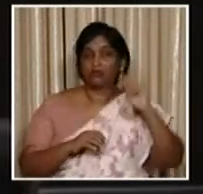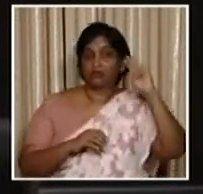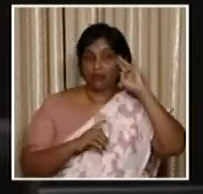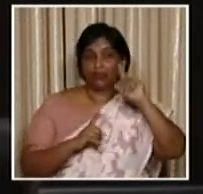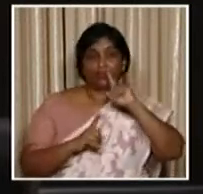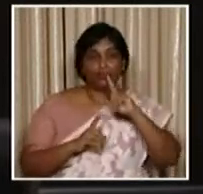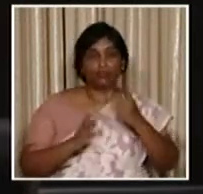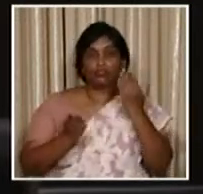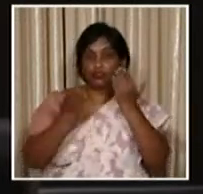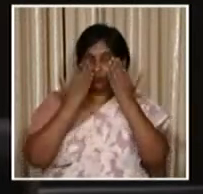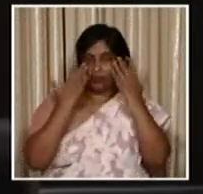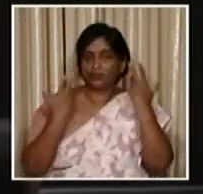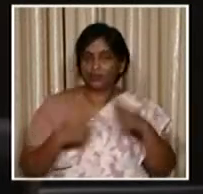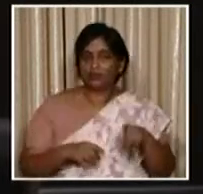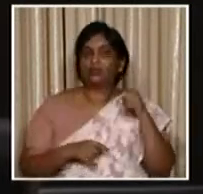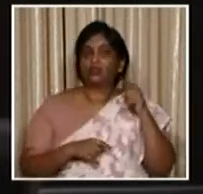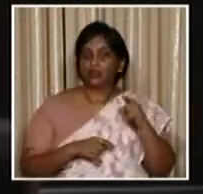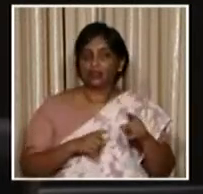दर्शन